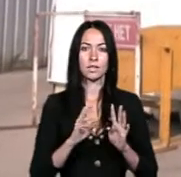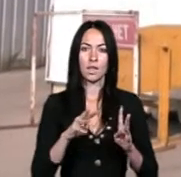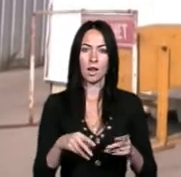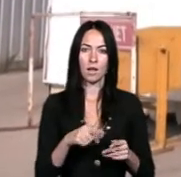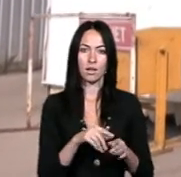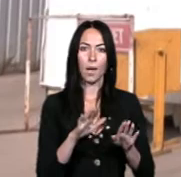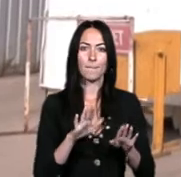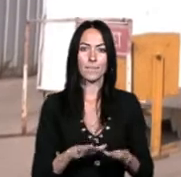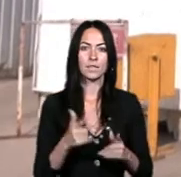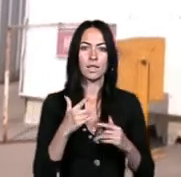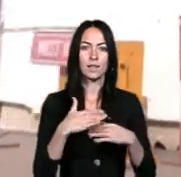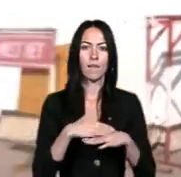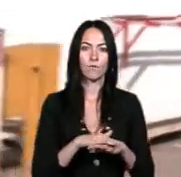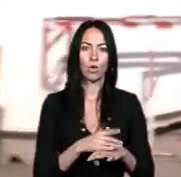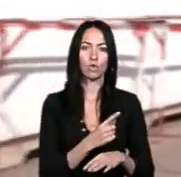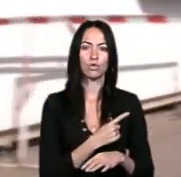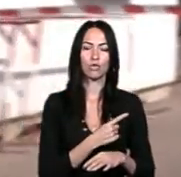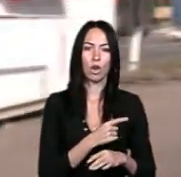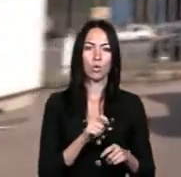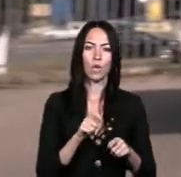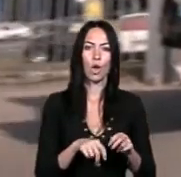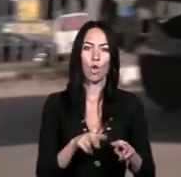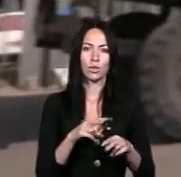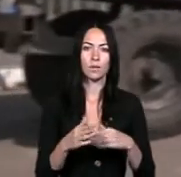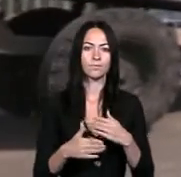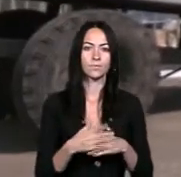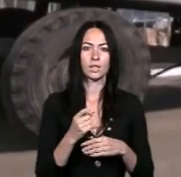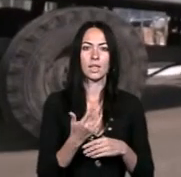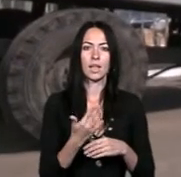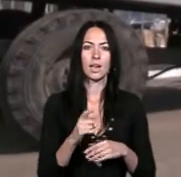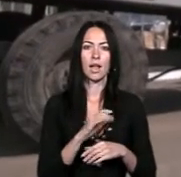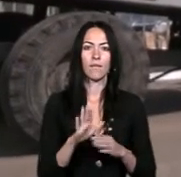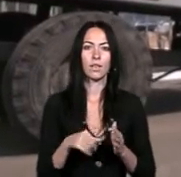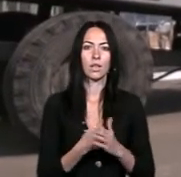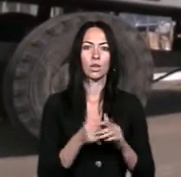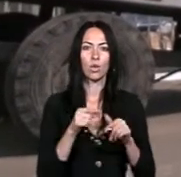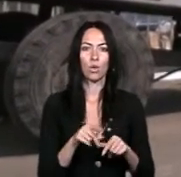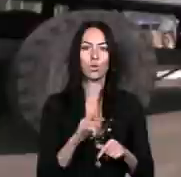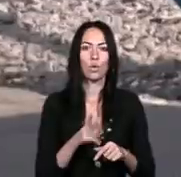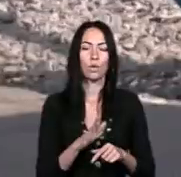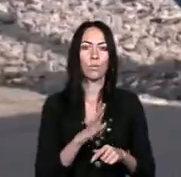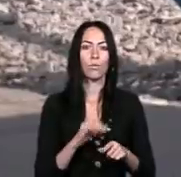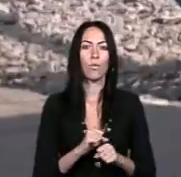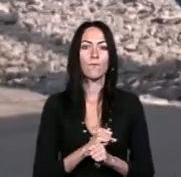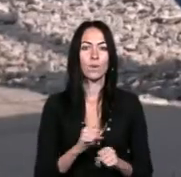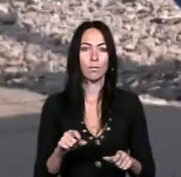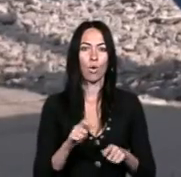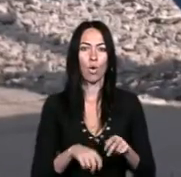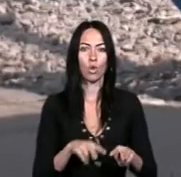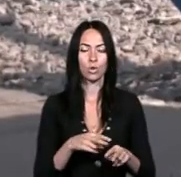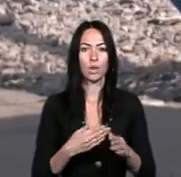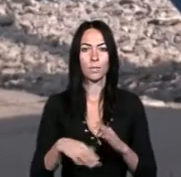вночі чергує контролер. Буквально за кілька хвилин до того, як стався вибух, контролер пішов